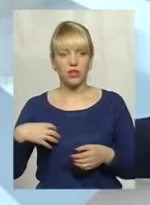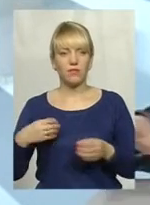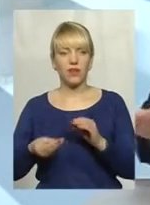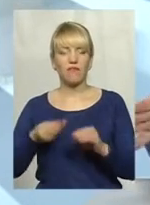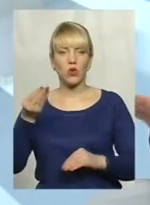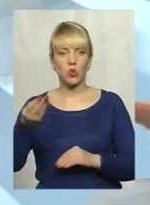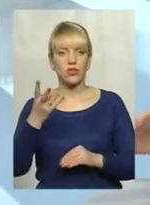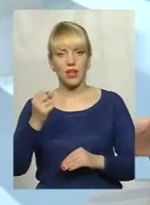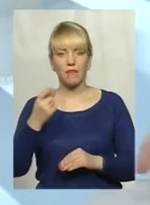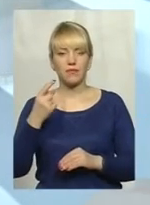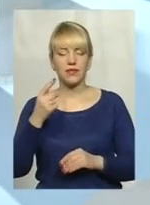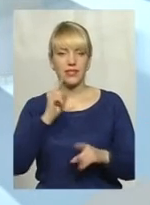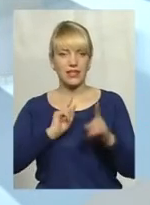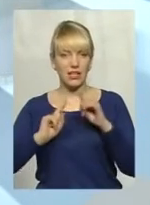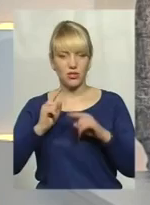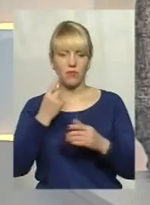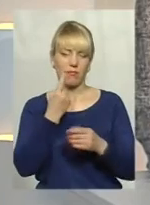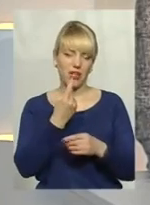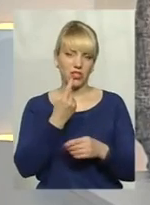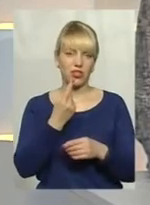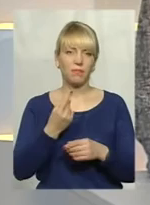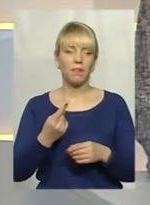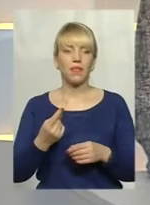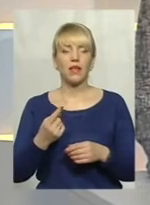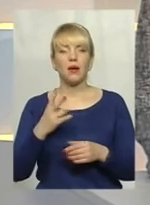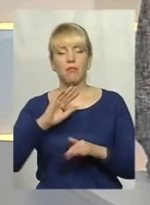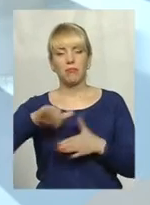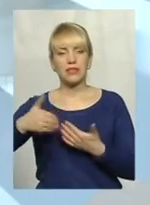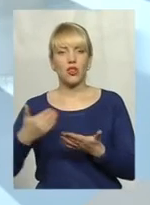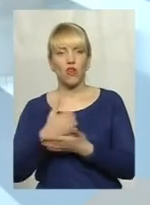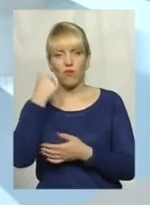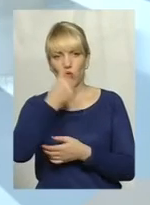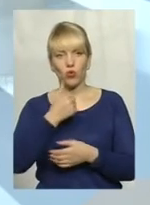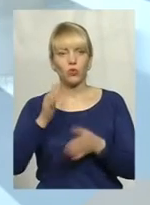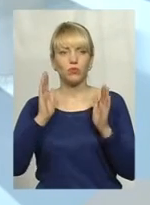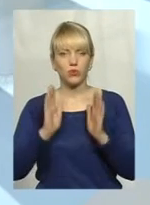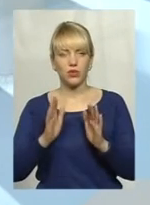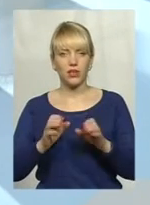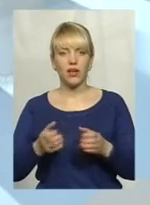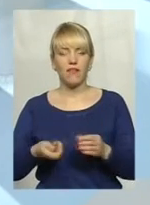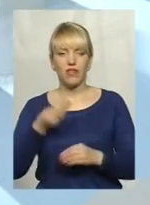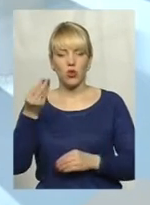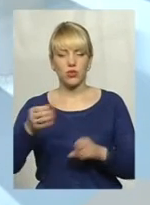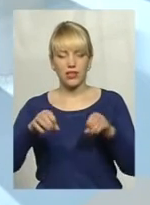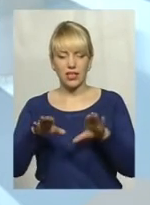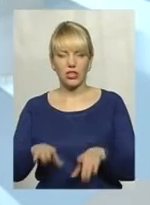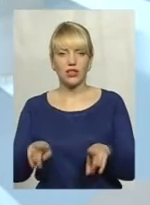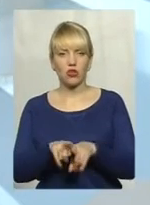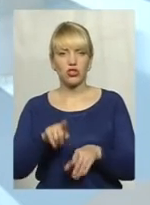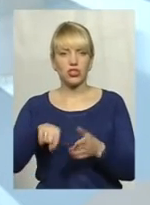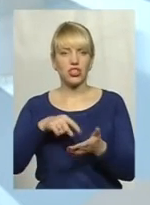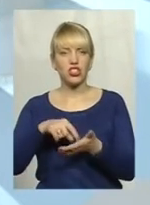сесію, десь плюс-мінус перша сесія після Нового року буде виноситись цей проєкт рішення. В Шепетівці також активно